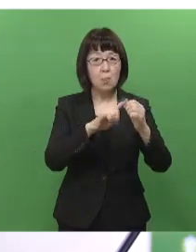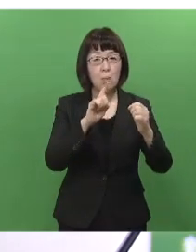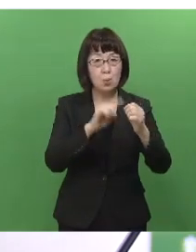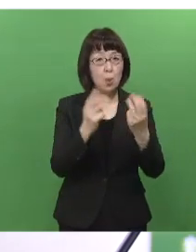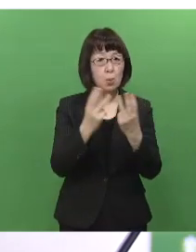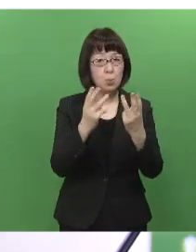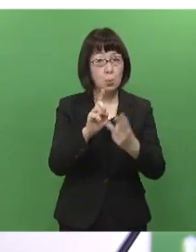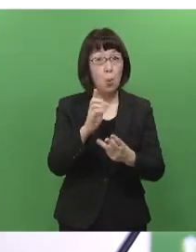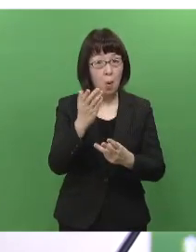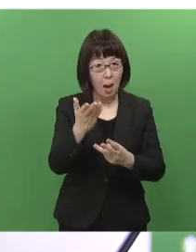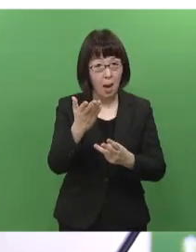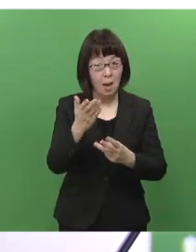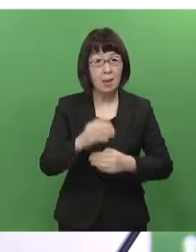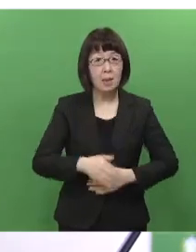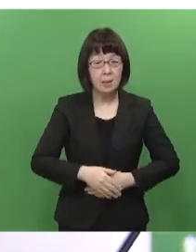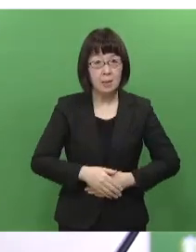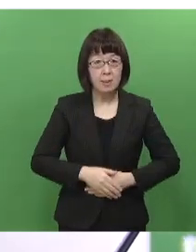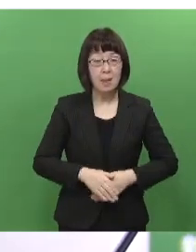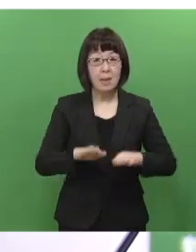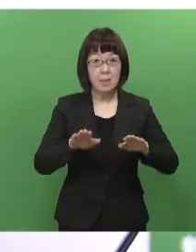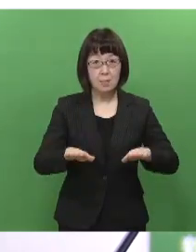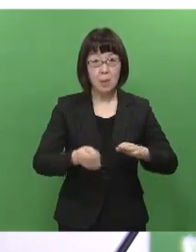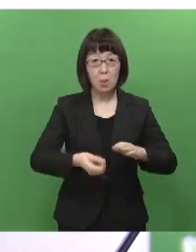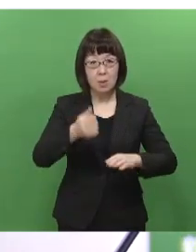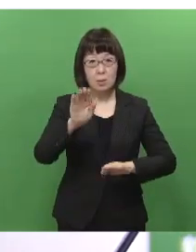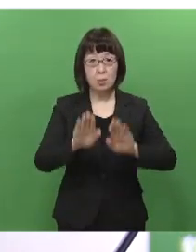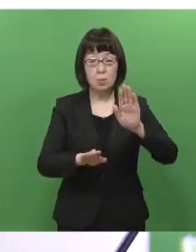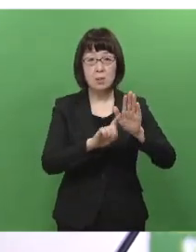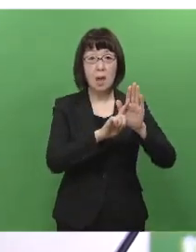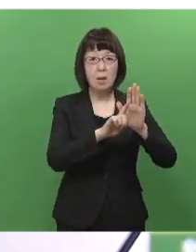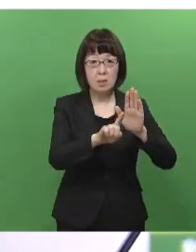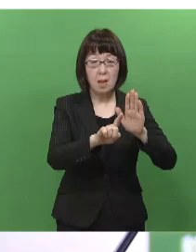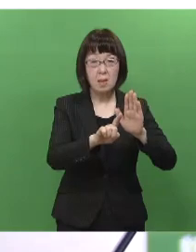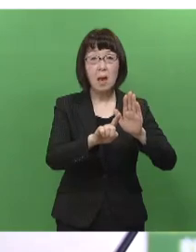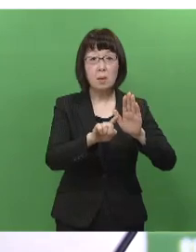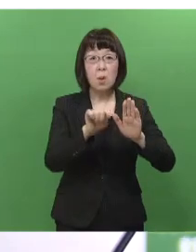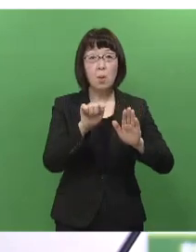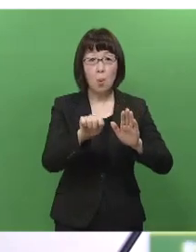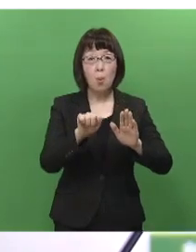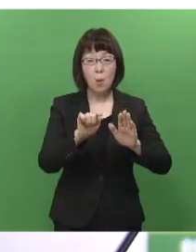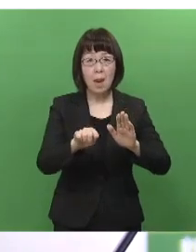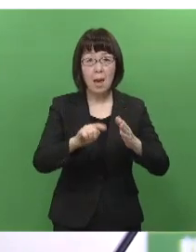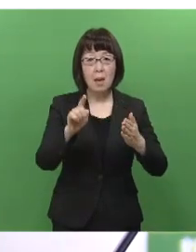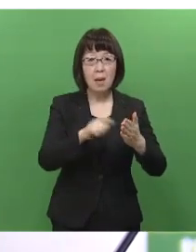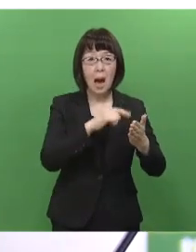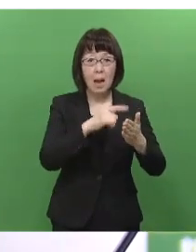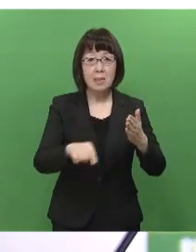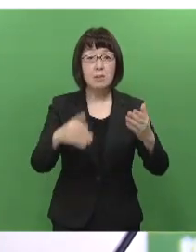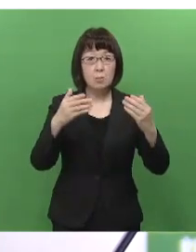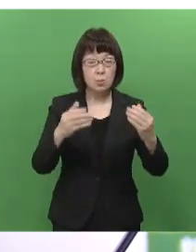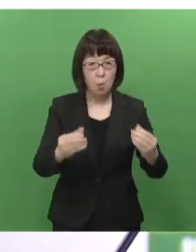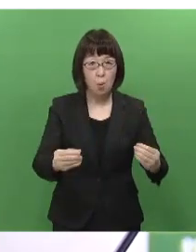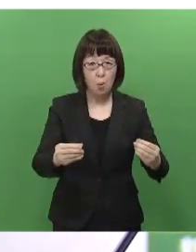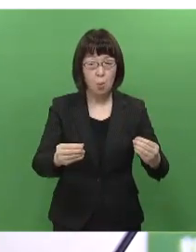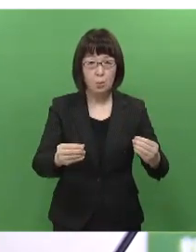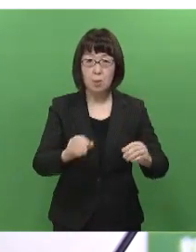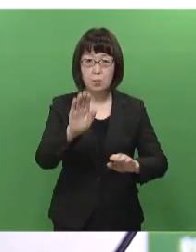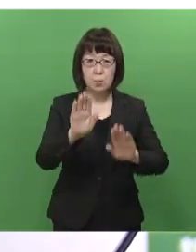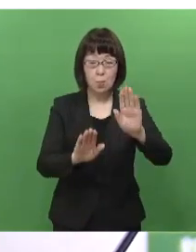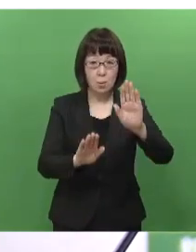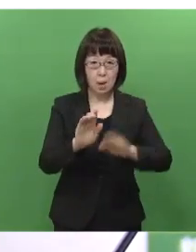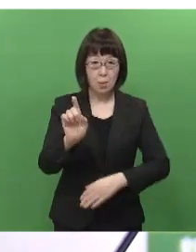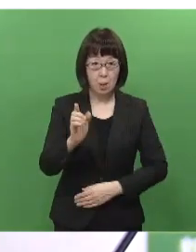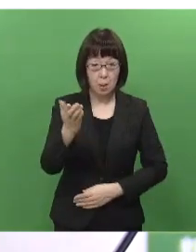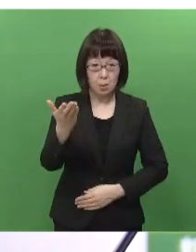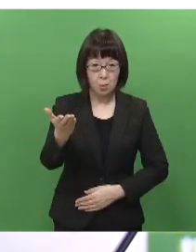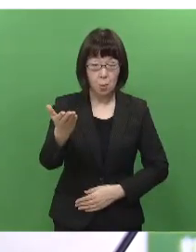が、今出ている緊急事態宣言がですね、どういう状況になったら知事としては解除できるものにな